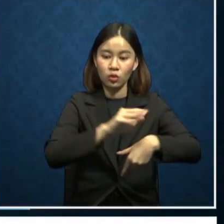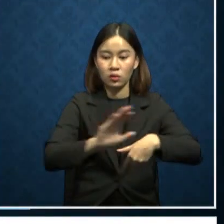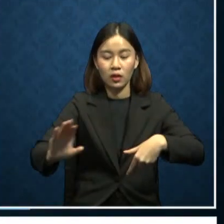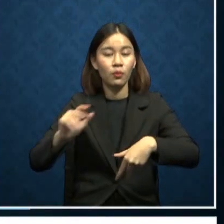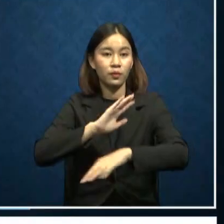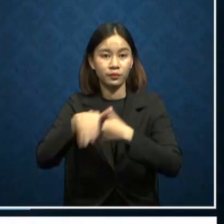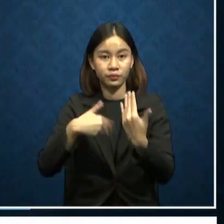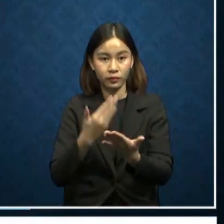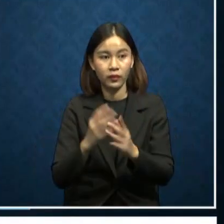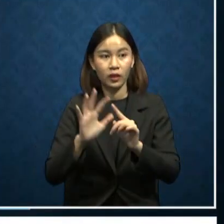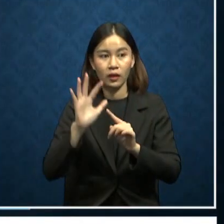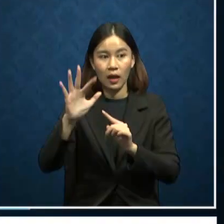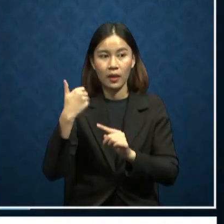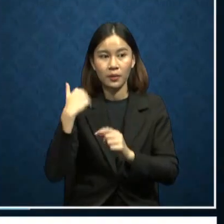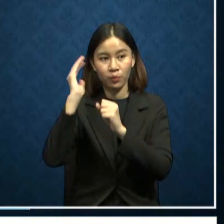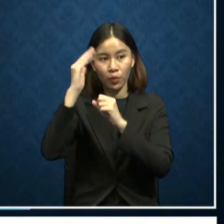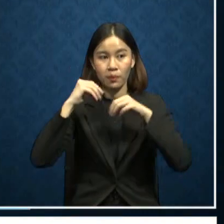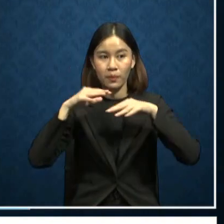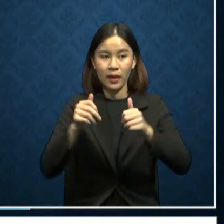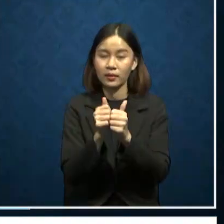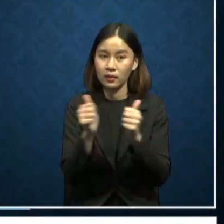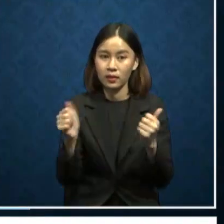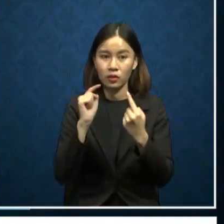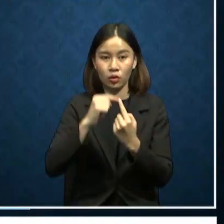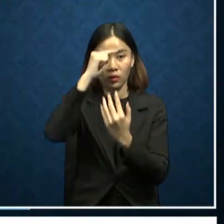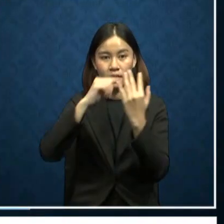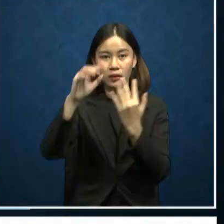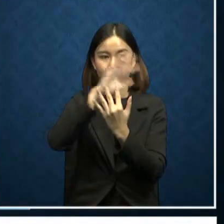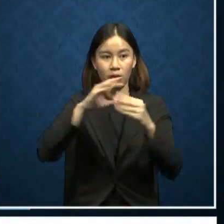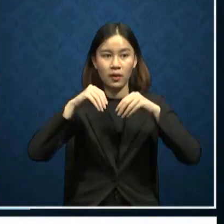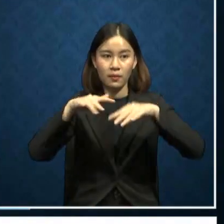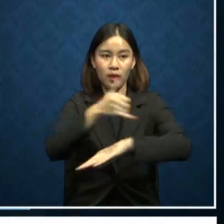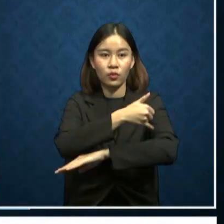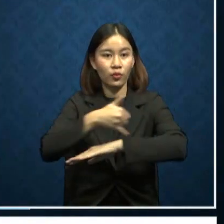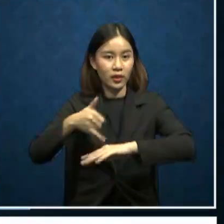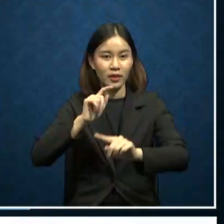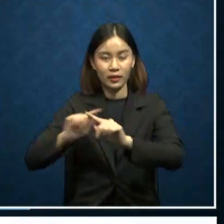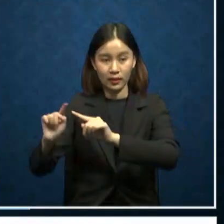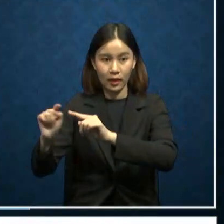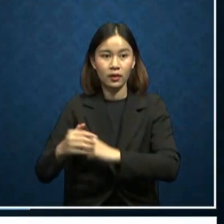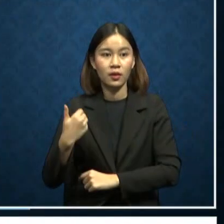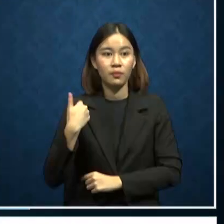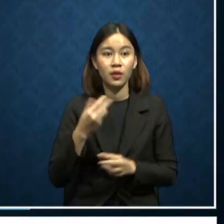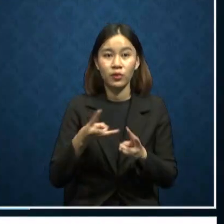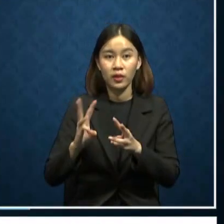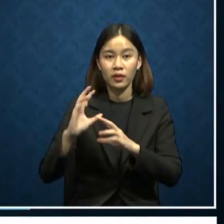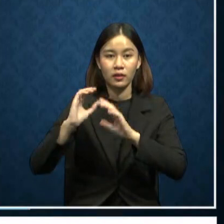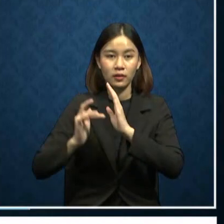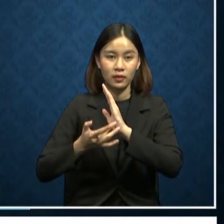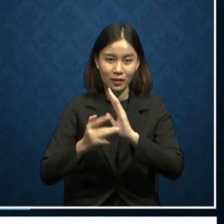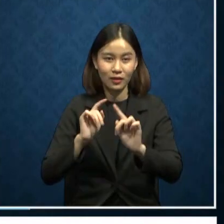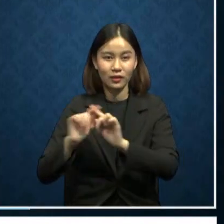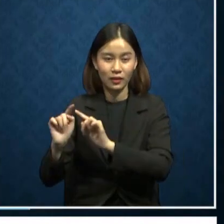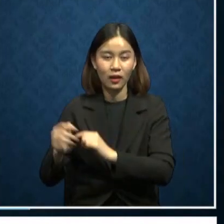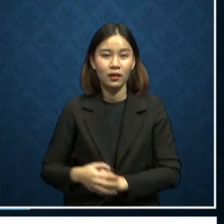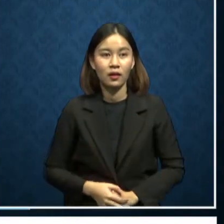ทุกชุมชน 5นำเสนอเรื่องราวที่ดีงามของประเทศไทยสู่เวทีต่างๆโดยเทคนิคเทคโนโลยีต่างๆครับ